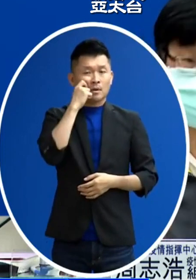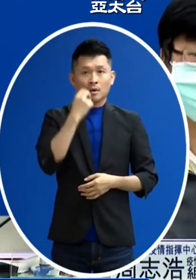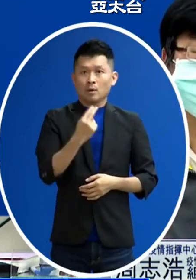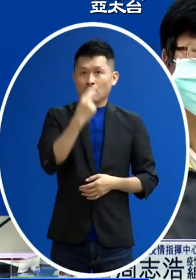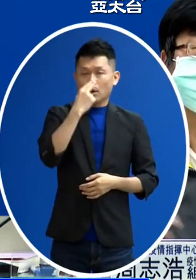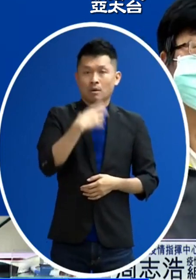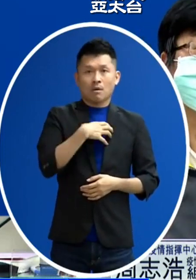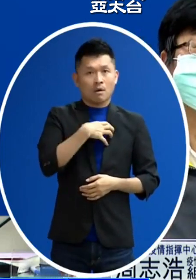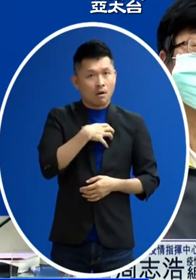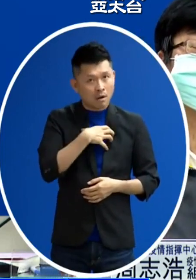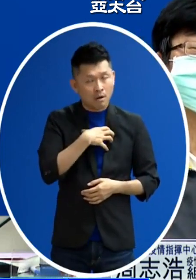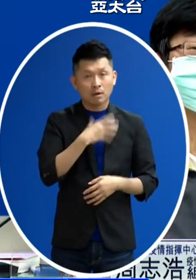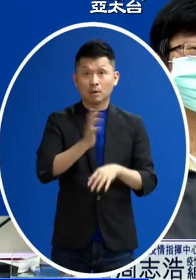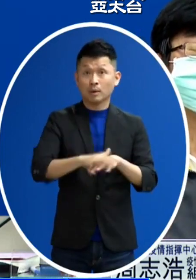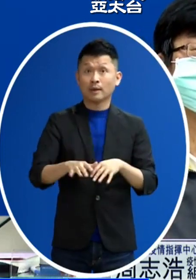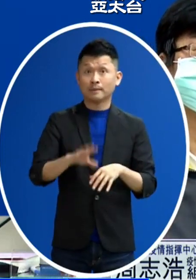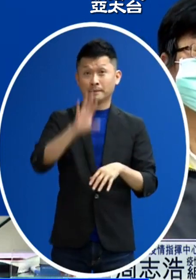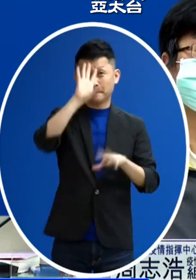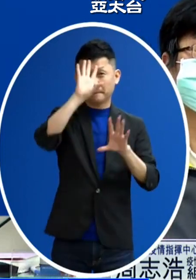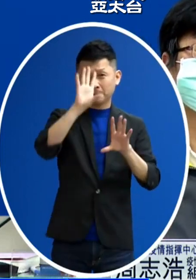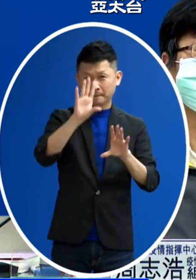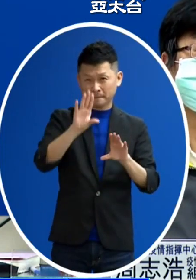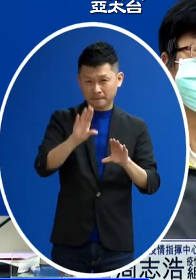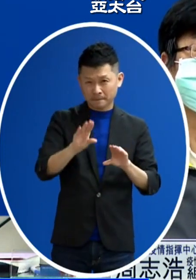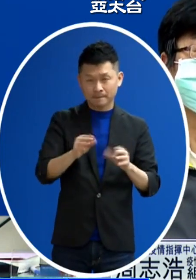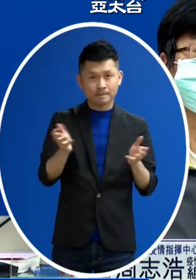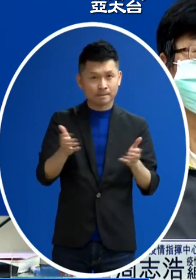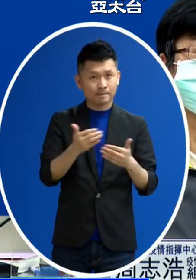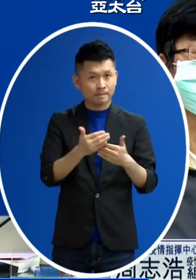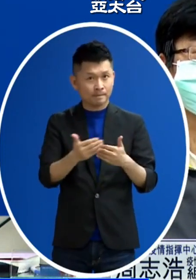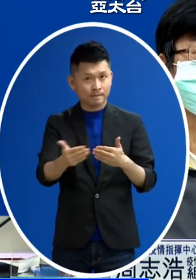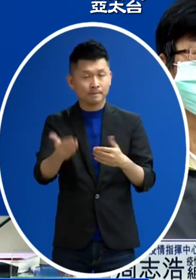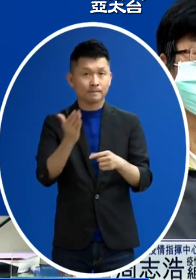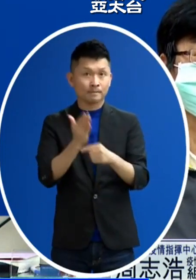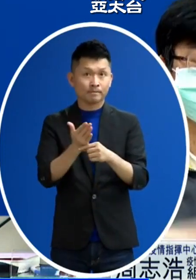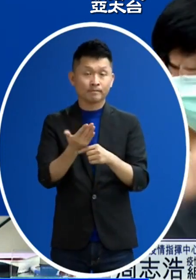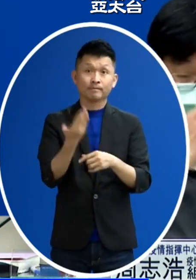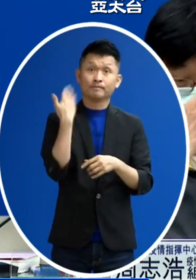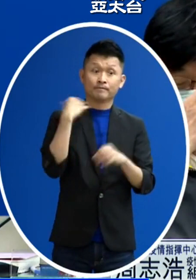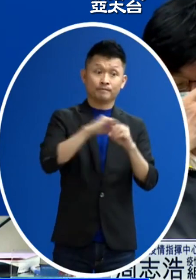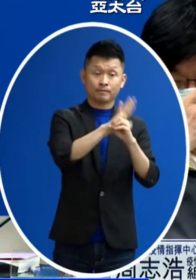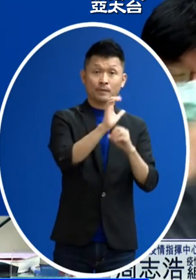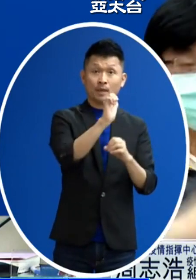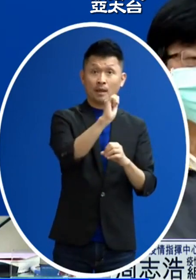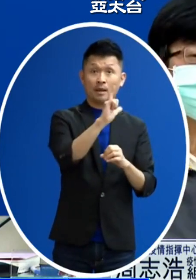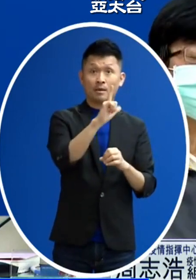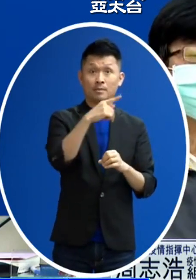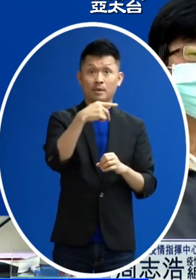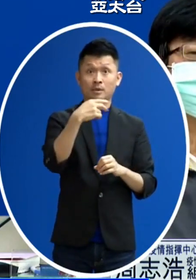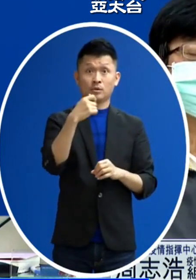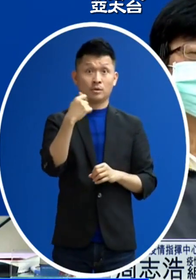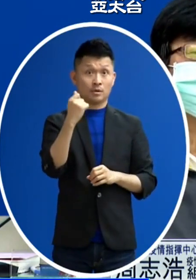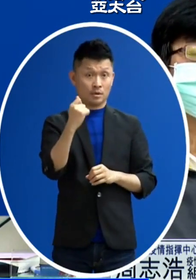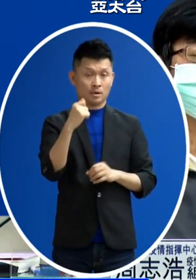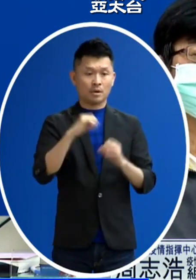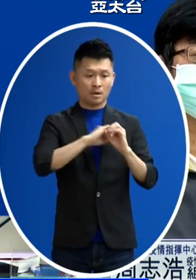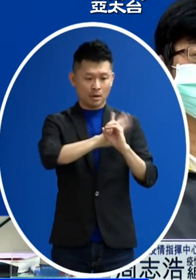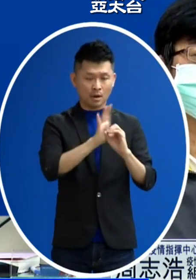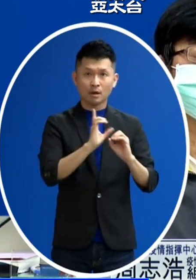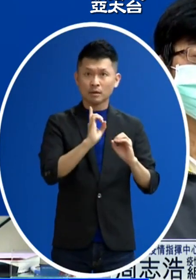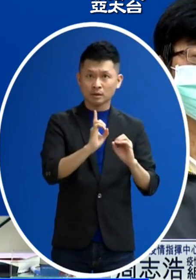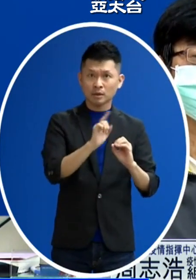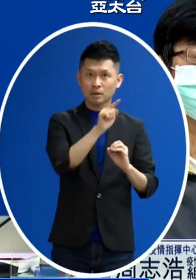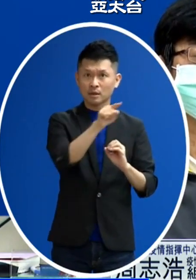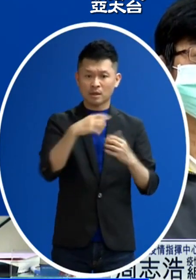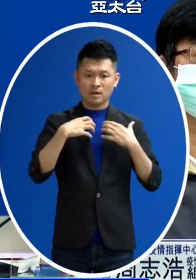竭的情形，所以在康复的路上确实是，尤其像先前的阿法跟 Delta 是蛮容易会有后续有